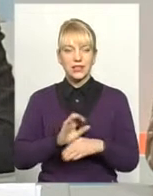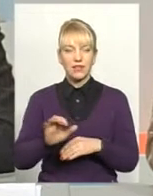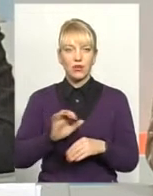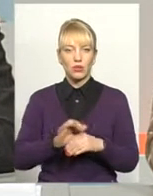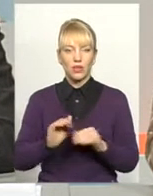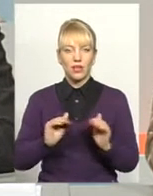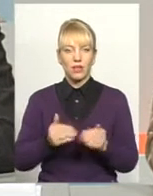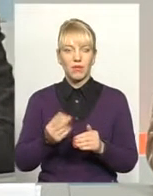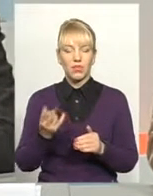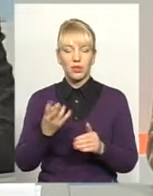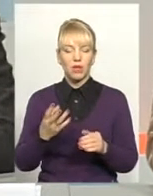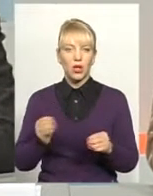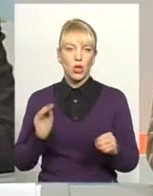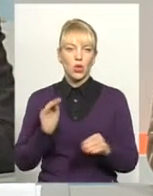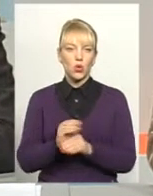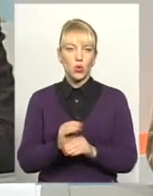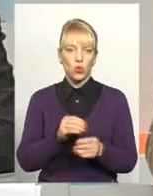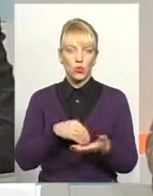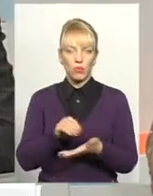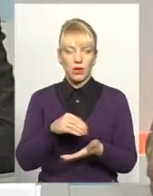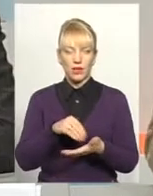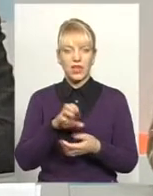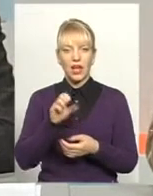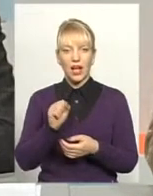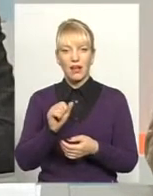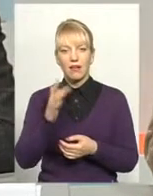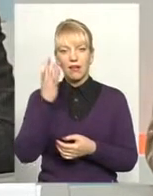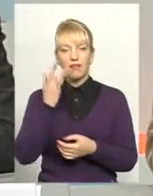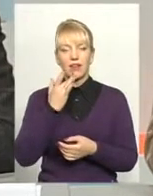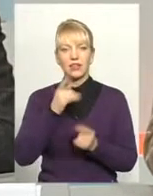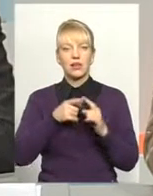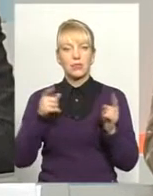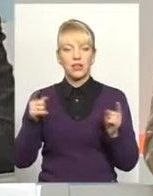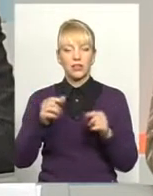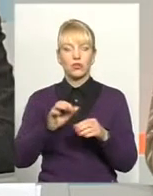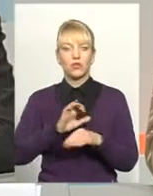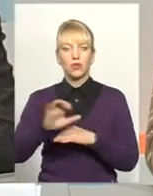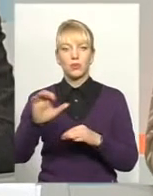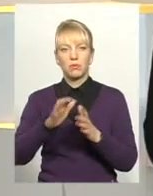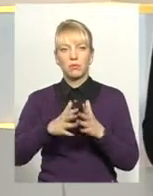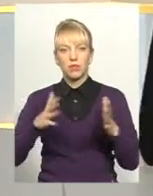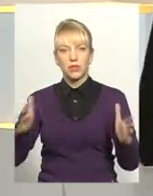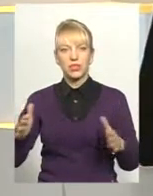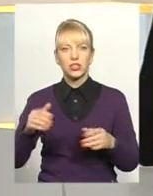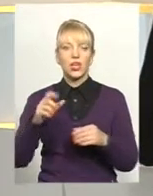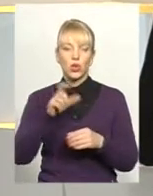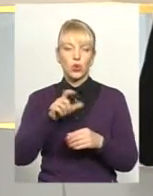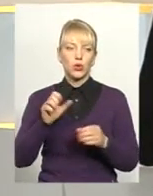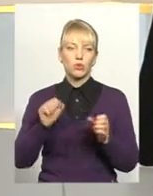приходиться докупляти, в літній період станція виробляє більше і люди можуть